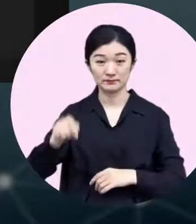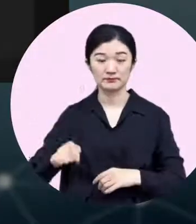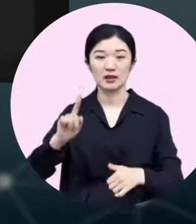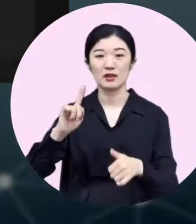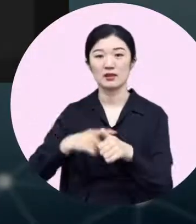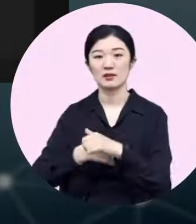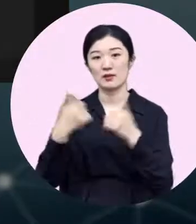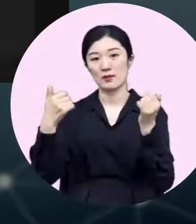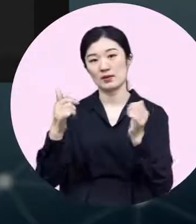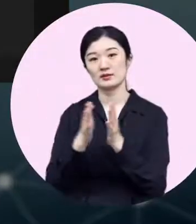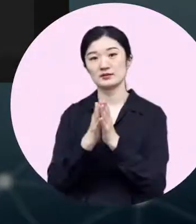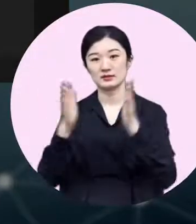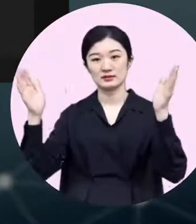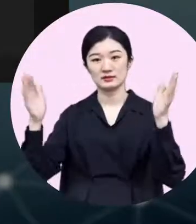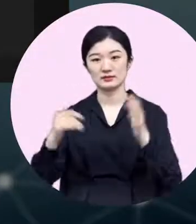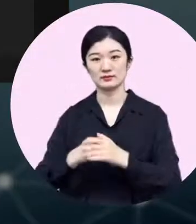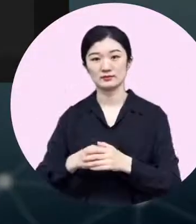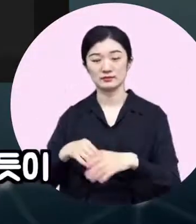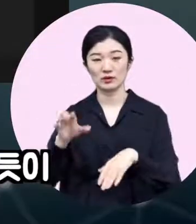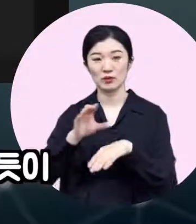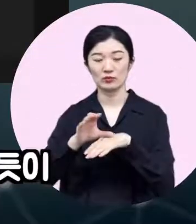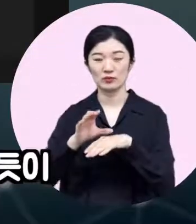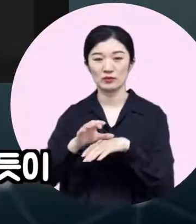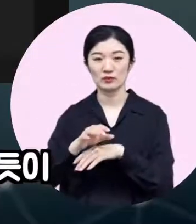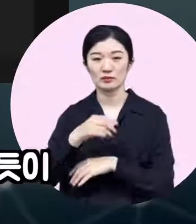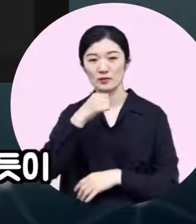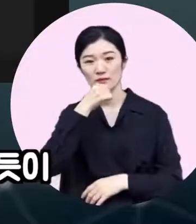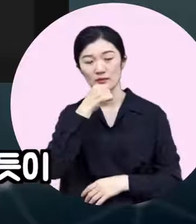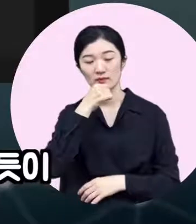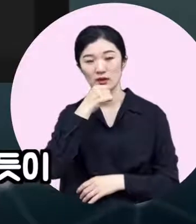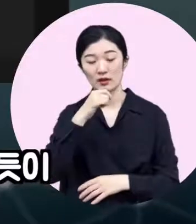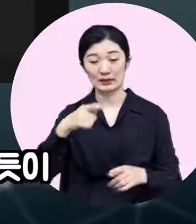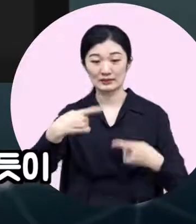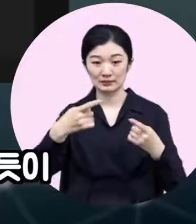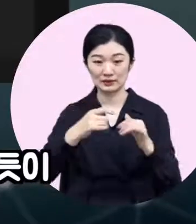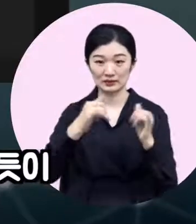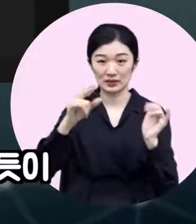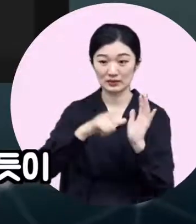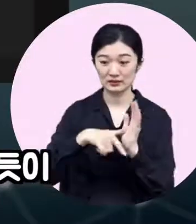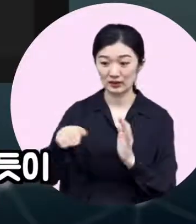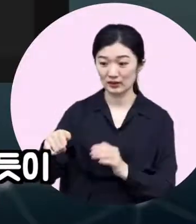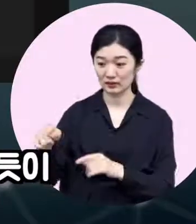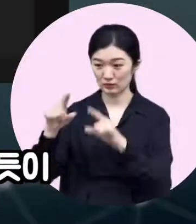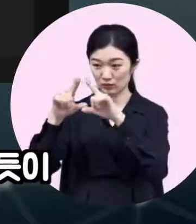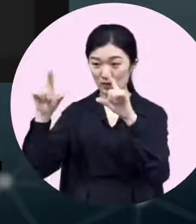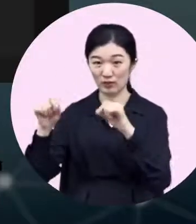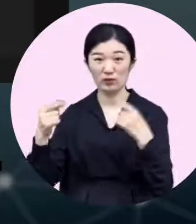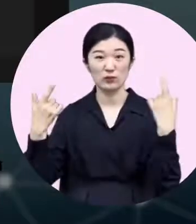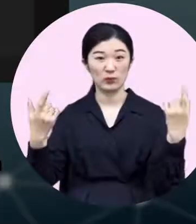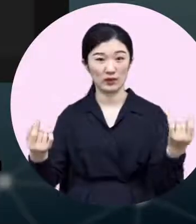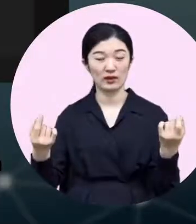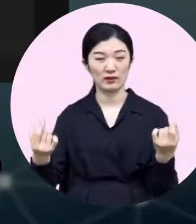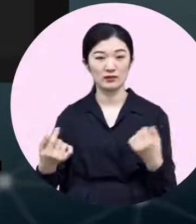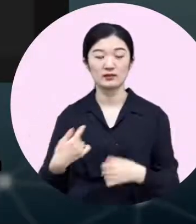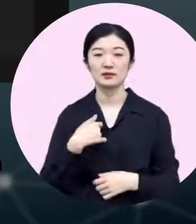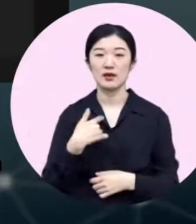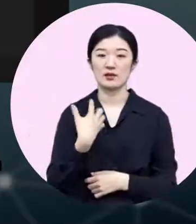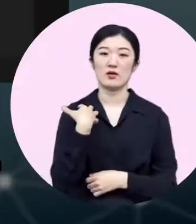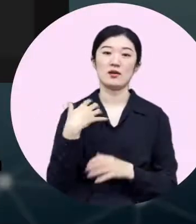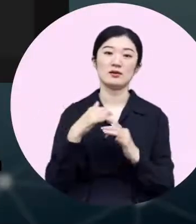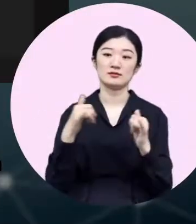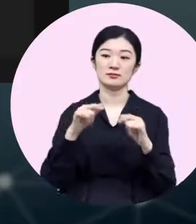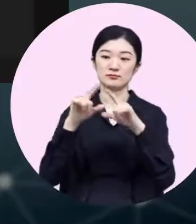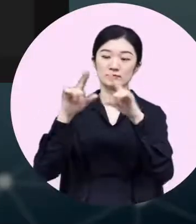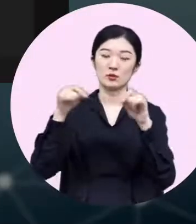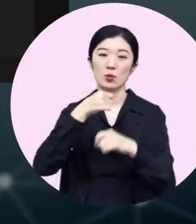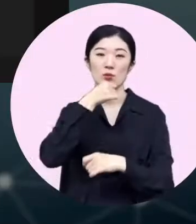회의가 열렸죠. 컴퓨터 오디오로 참가. 우리가 참가자로서 회의에 들어갈 때도 요게 보였듯이 내가 진행하는 역할에서도 당연히